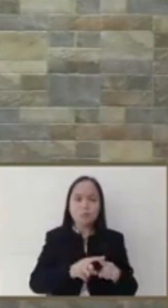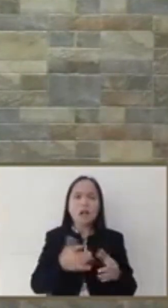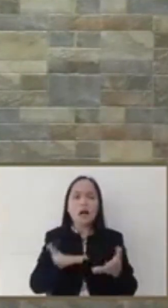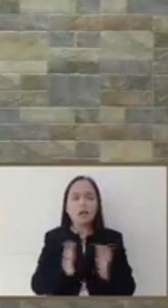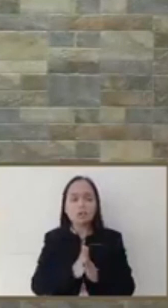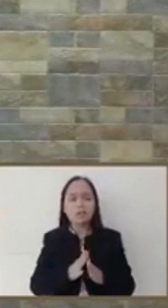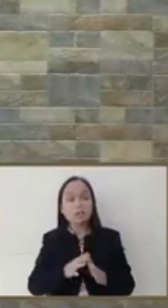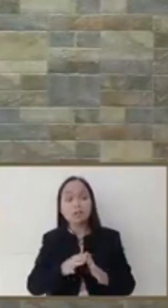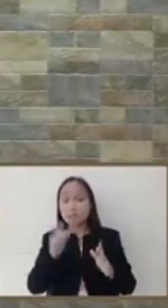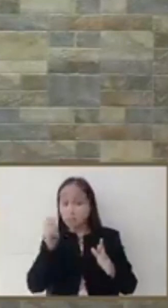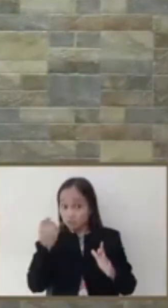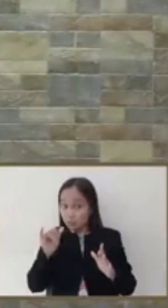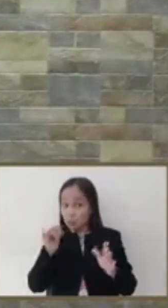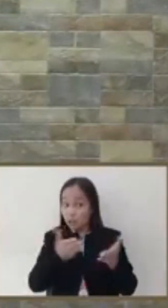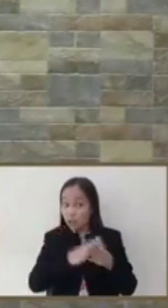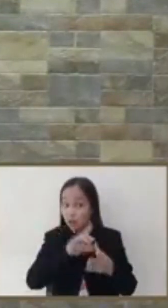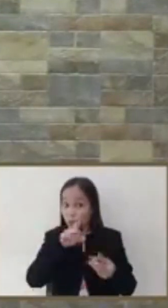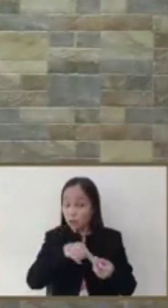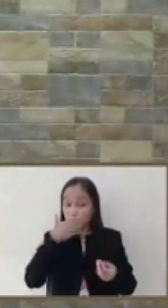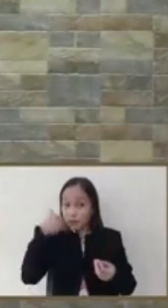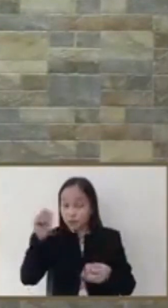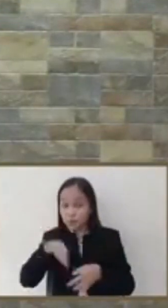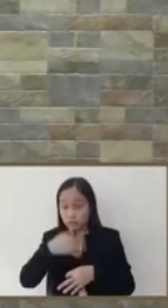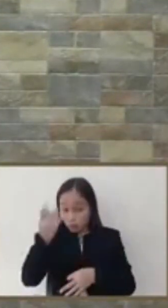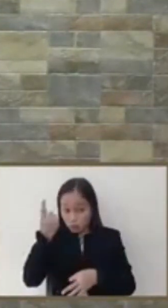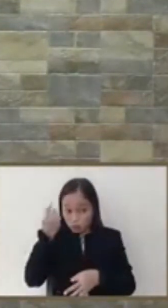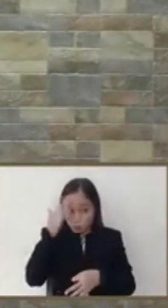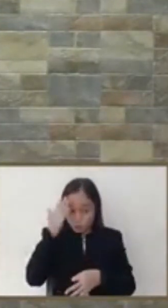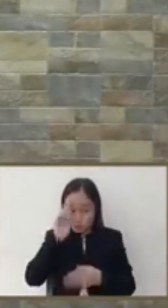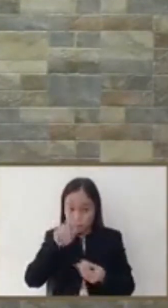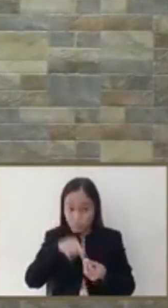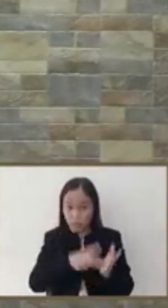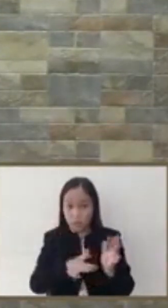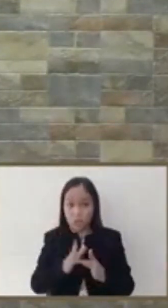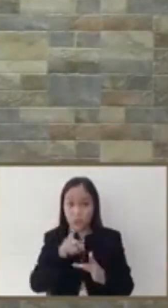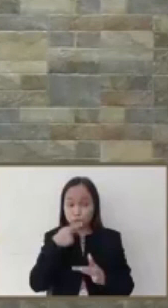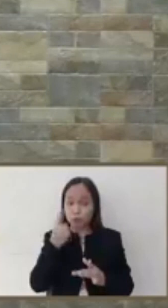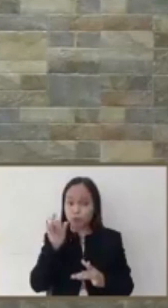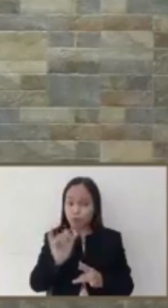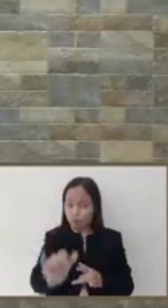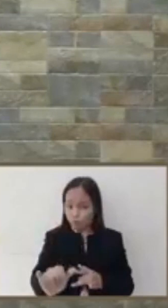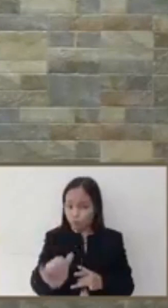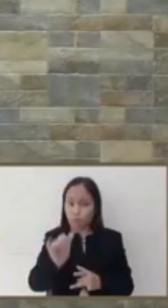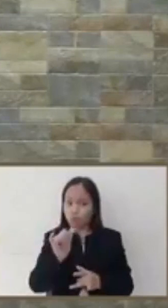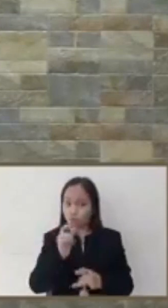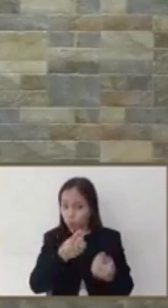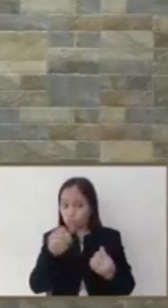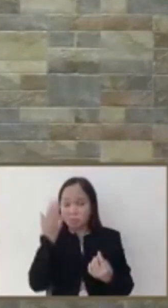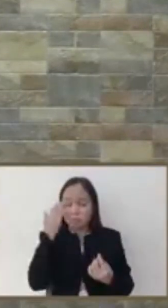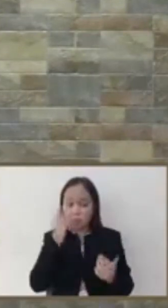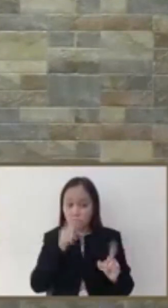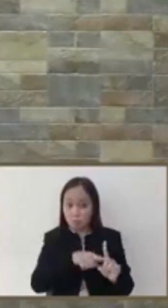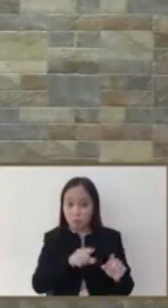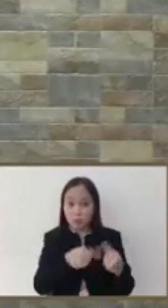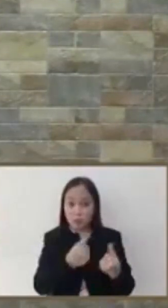ng souls? Kilala ba nila ang Panginoong Jesucristo na eternal? Kilala ba nila at alam ba nila ang ginawa ng